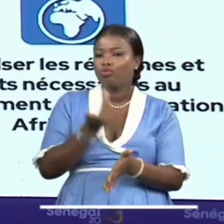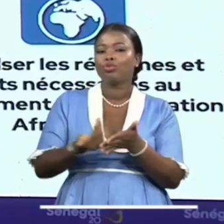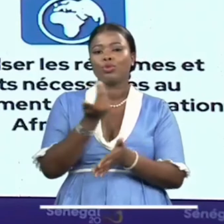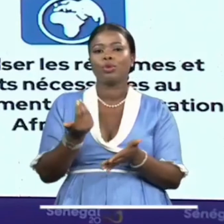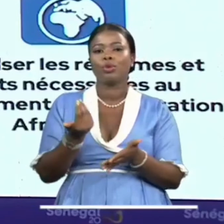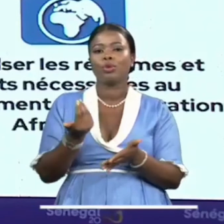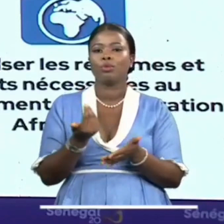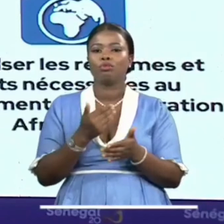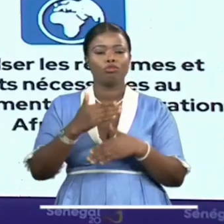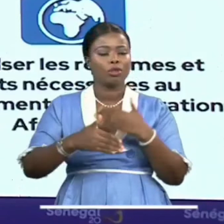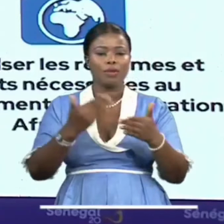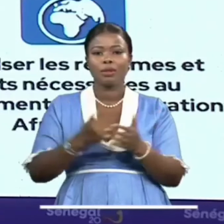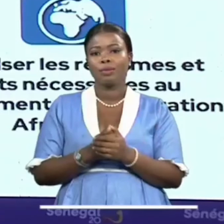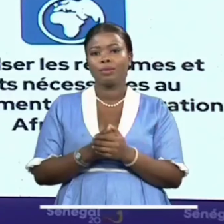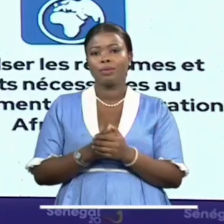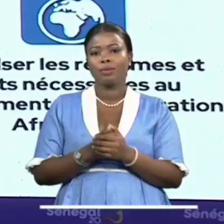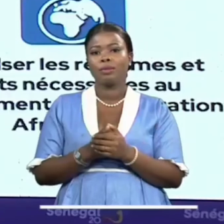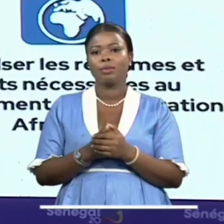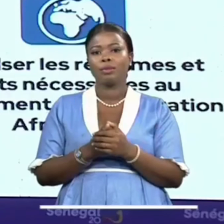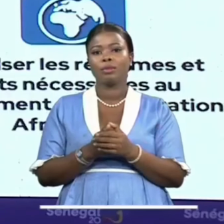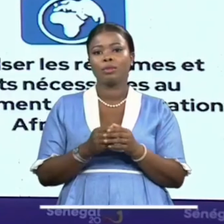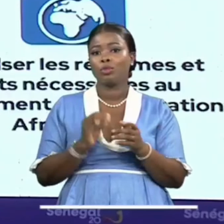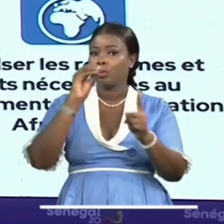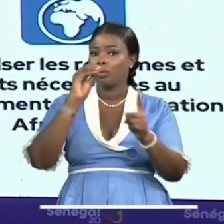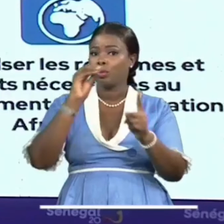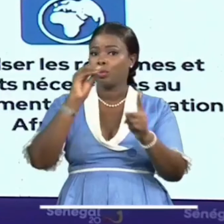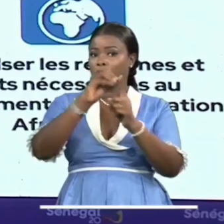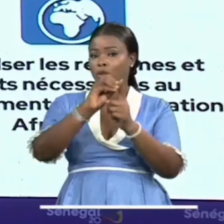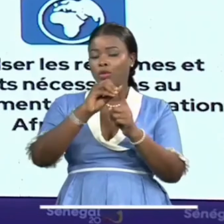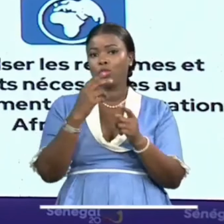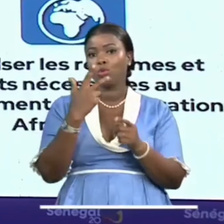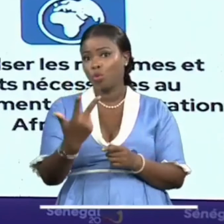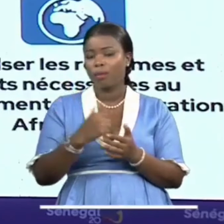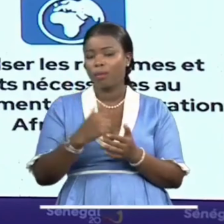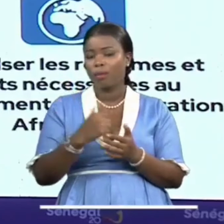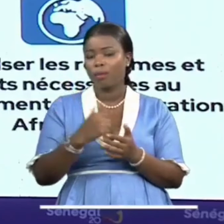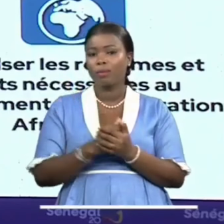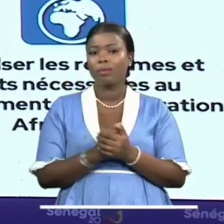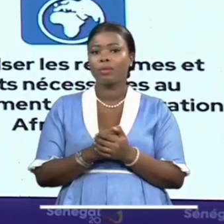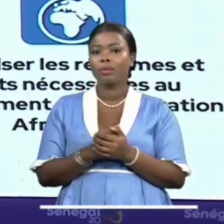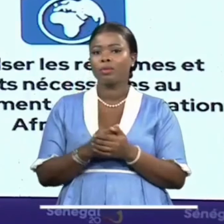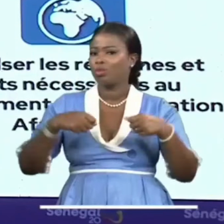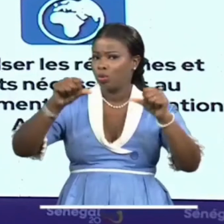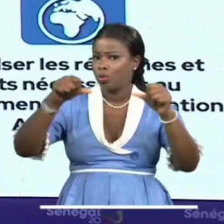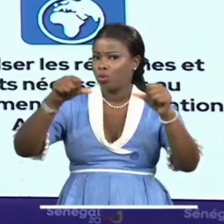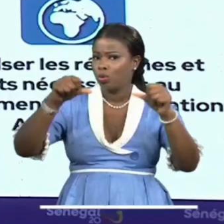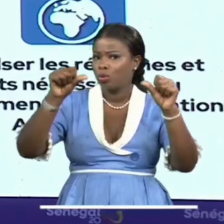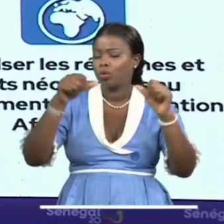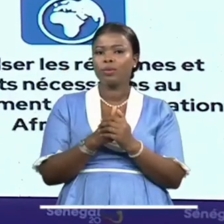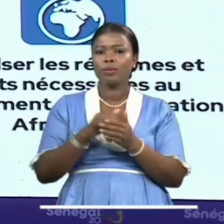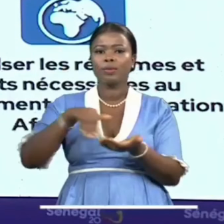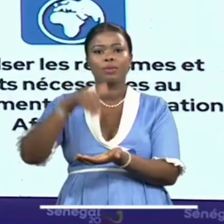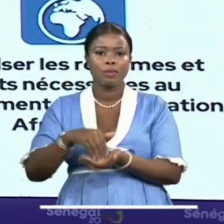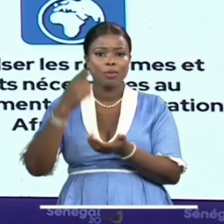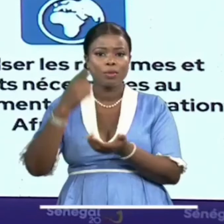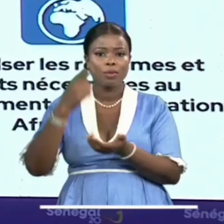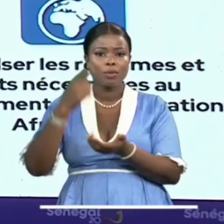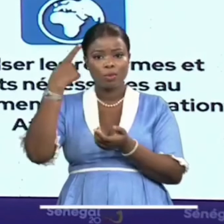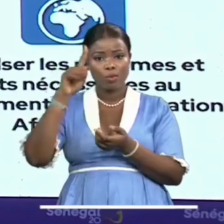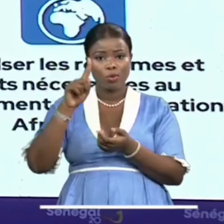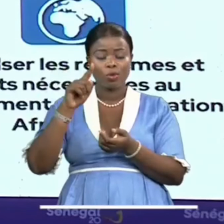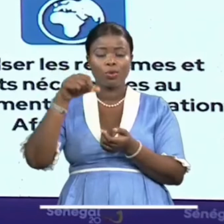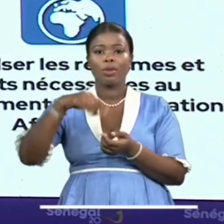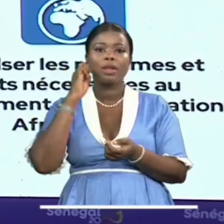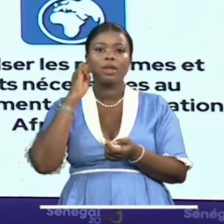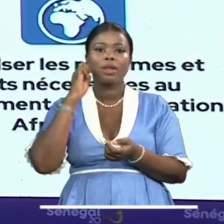l'objectif 3 c'est de réformer l'administration publique centrale il faut continuer à réformer l'administration publique centrale pour qu'elle soit à l'écoute